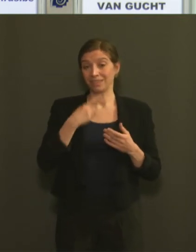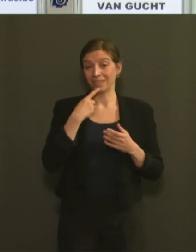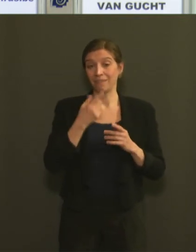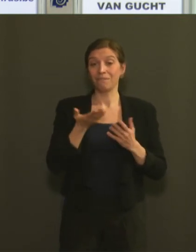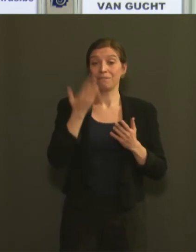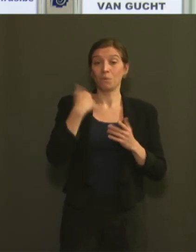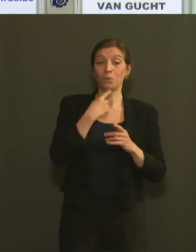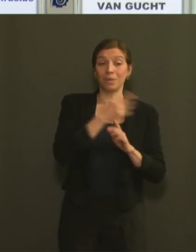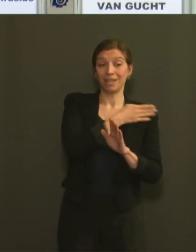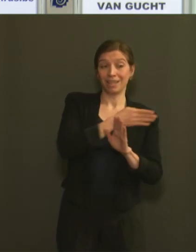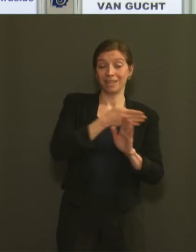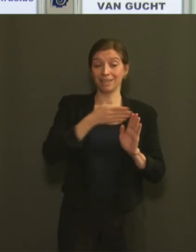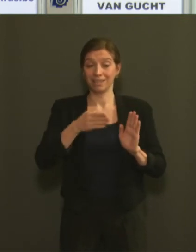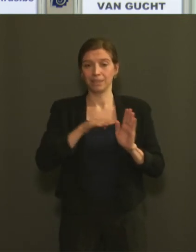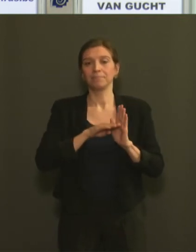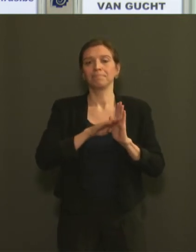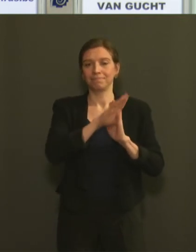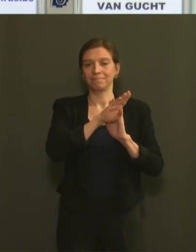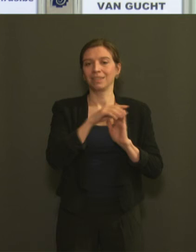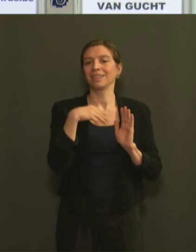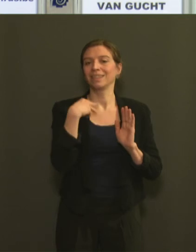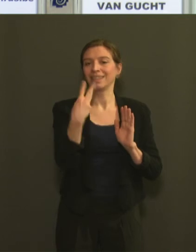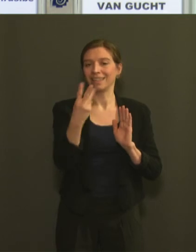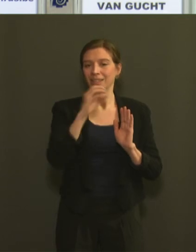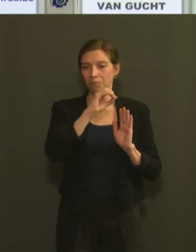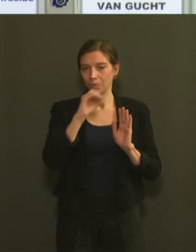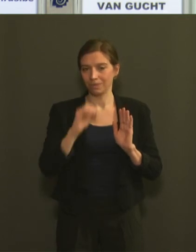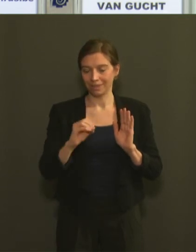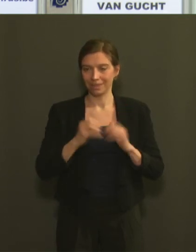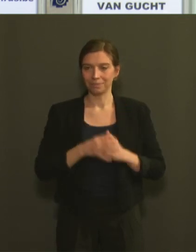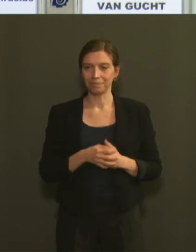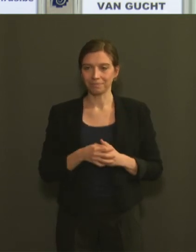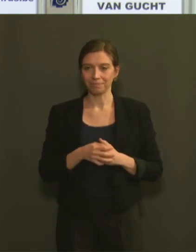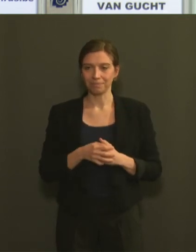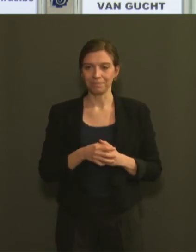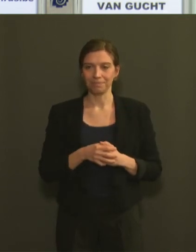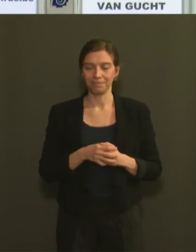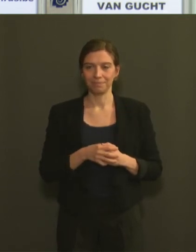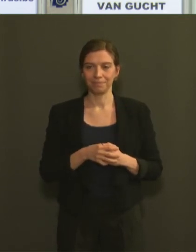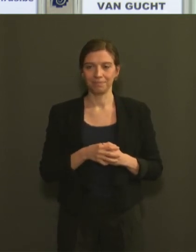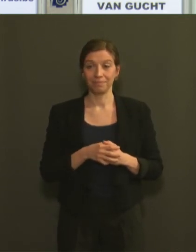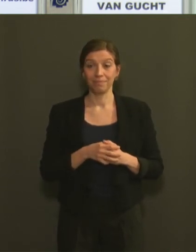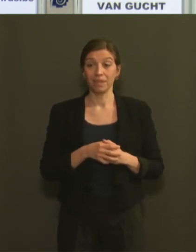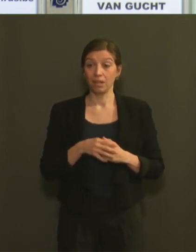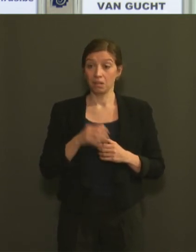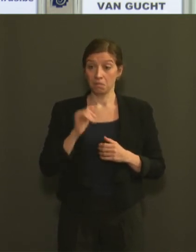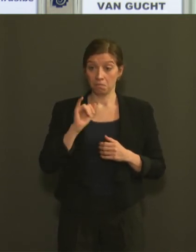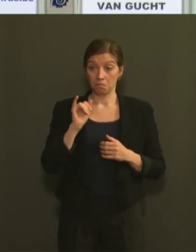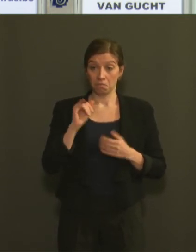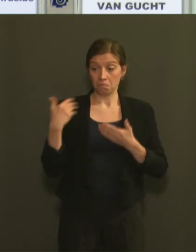d'ouvriers par dagg il de tourner en rond petit pourcentage blev sombre